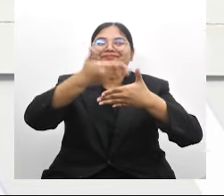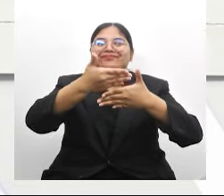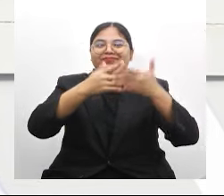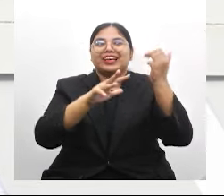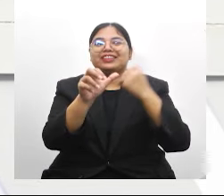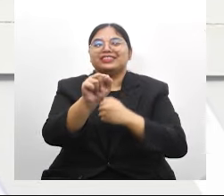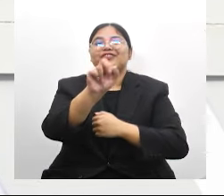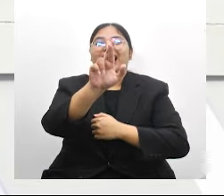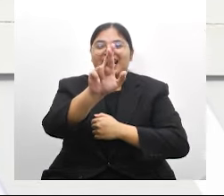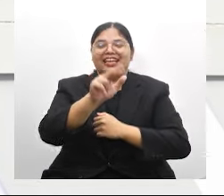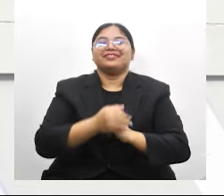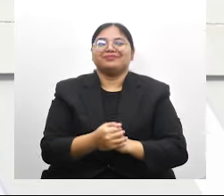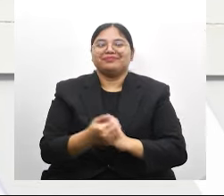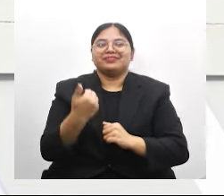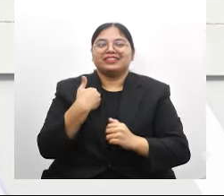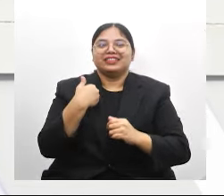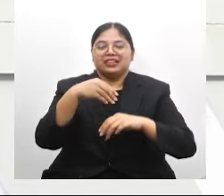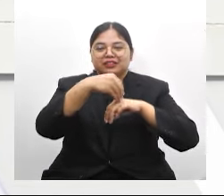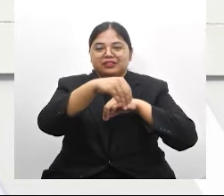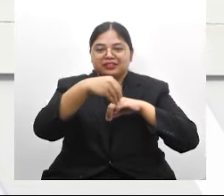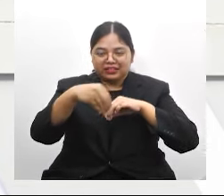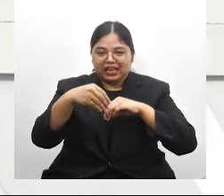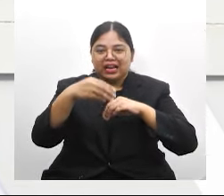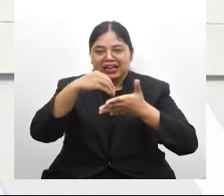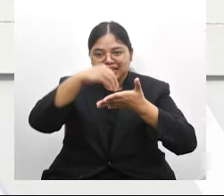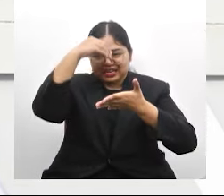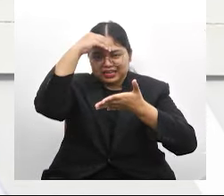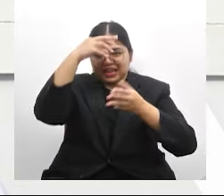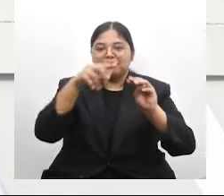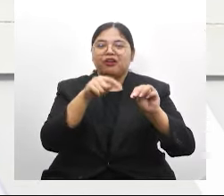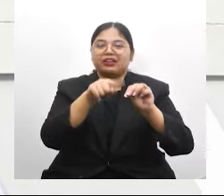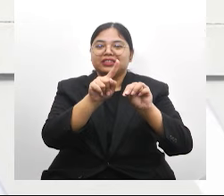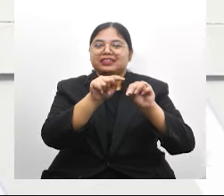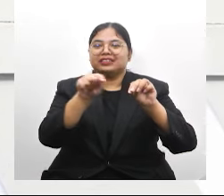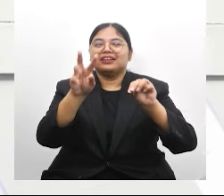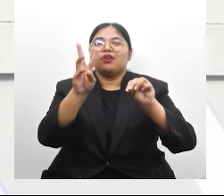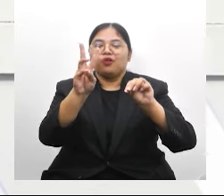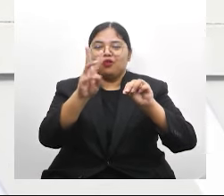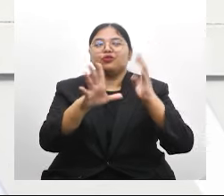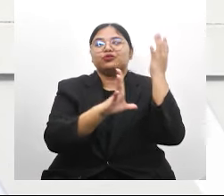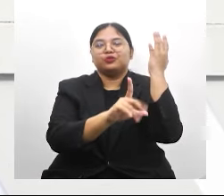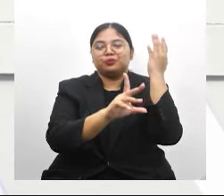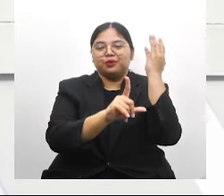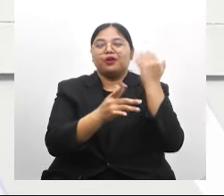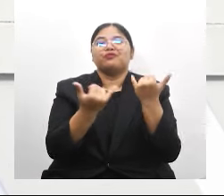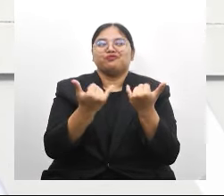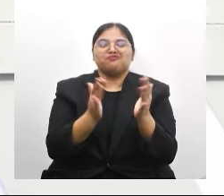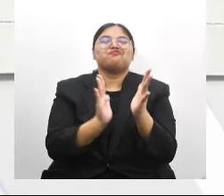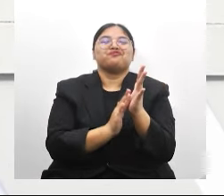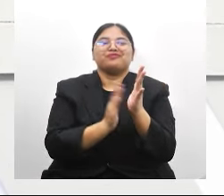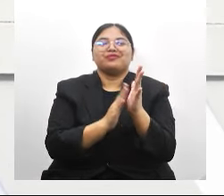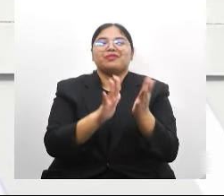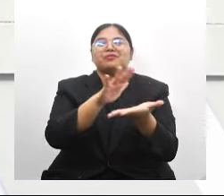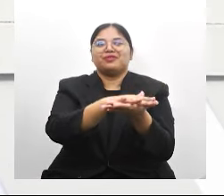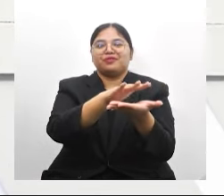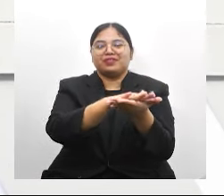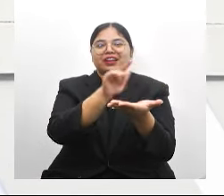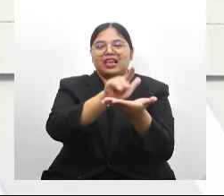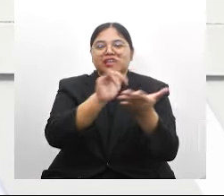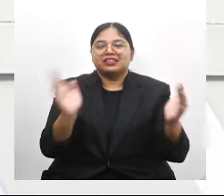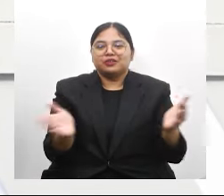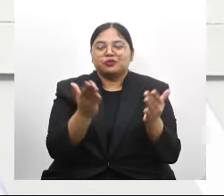สุราษฎร์ธานีครับสกัดสำนักงานเกียรติพื้นที่การศึกษามัธยมศึกษาสุราษฎร์ธานีชุมพรในวันนี้ต้องขอชื่นชมนะครับทางโรงเรียนที่ได้มีการส่ง